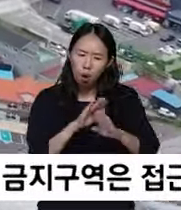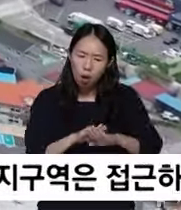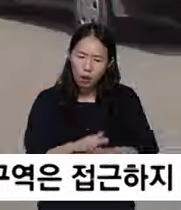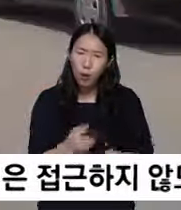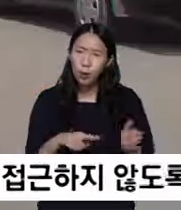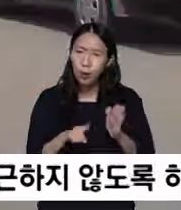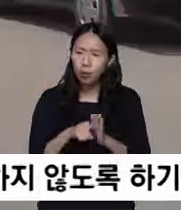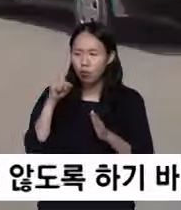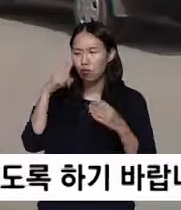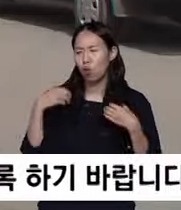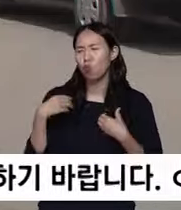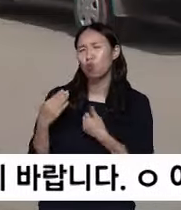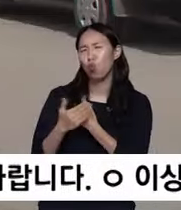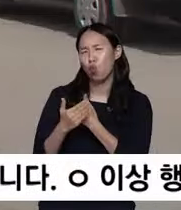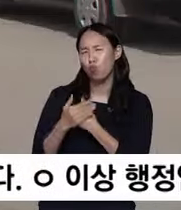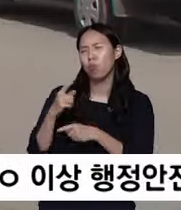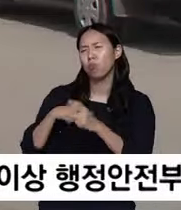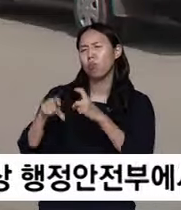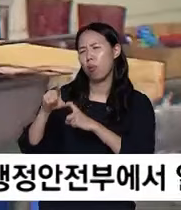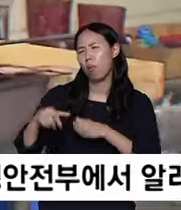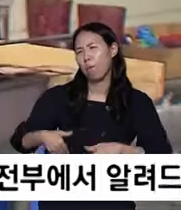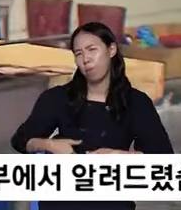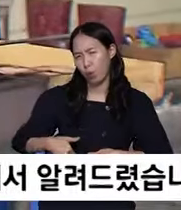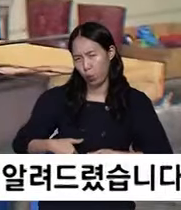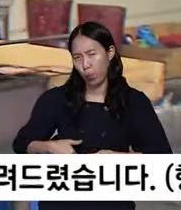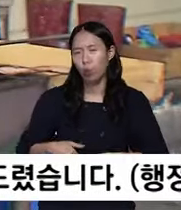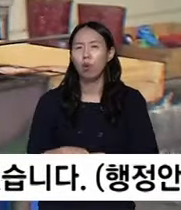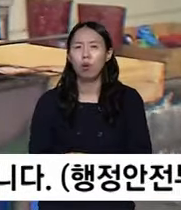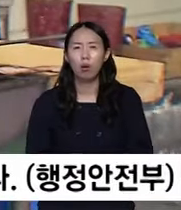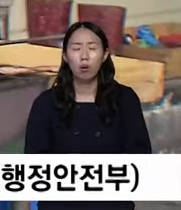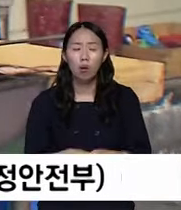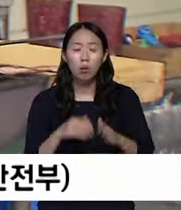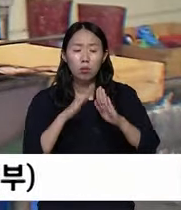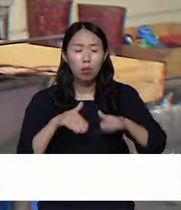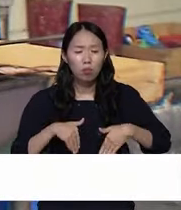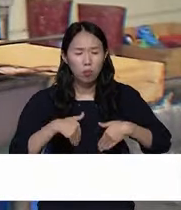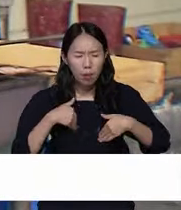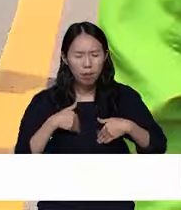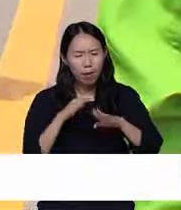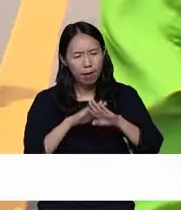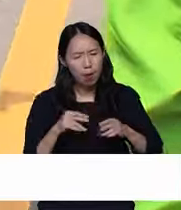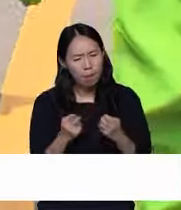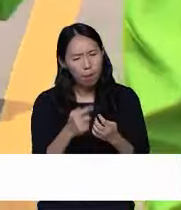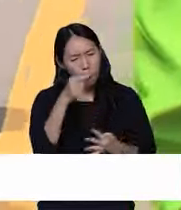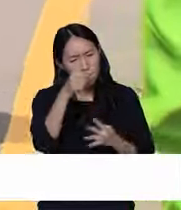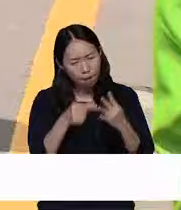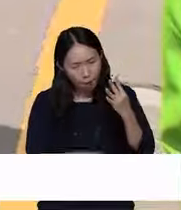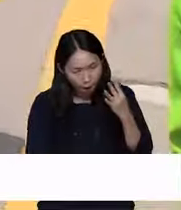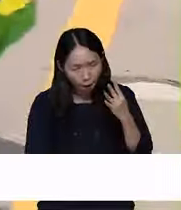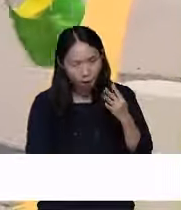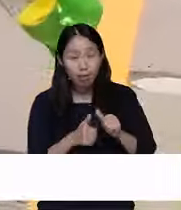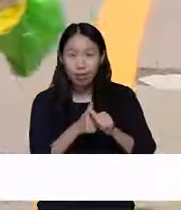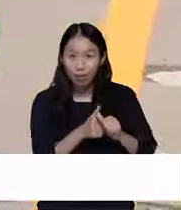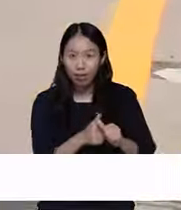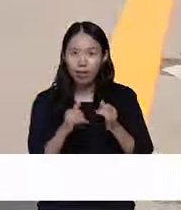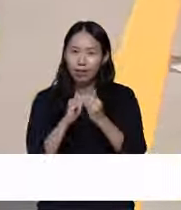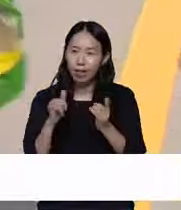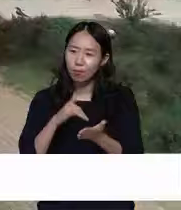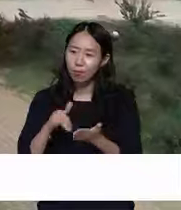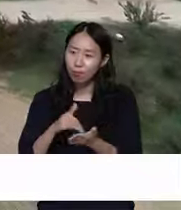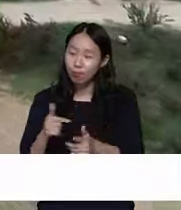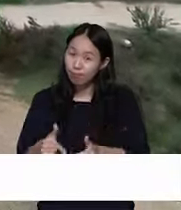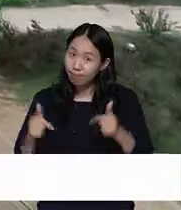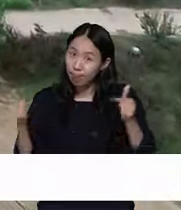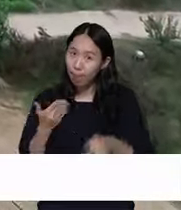중앙정부의 지원이 더 필요하다는 지적이 나오는 가운데 전남도의 대책이 인구 감소세를 반전시킬 수 있을지